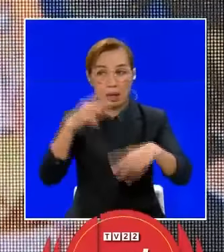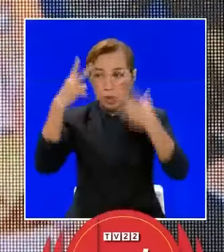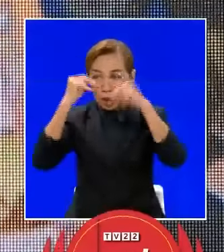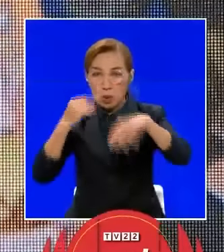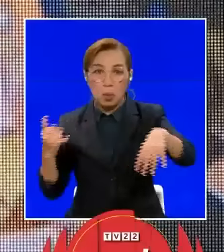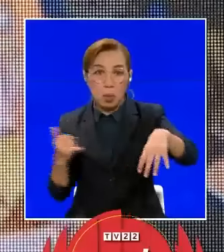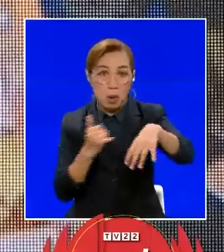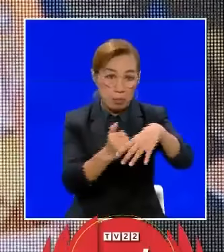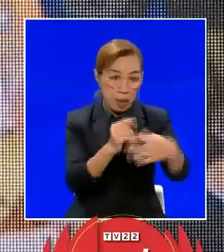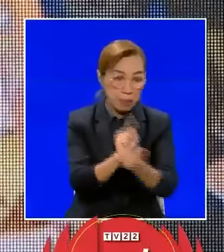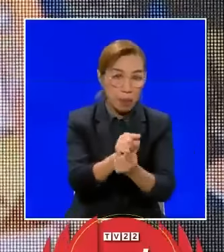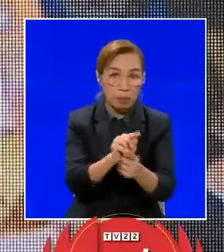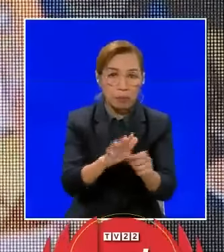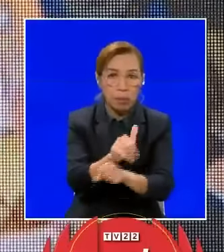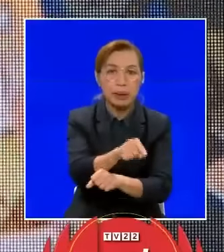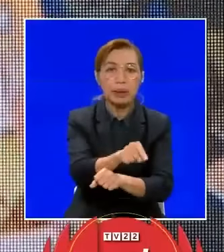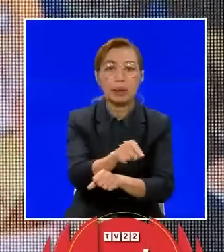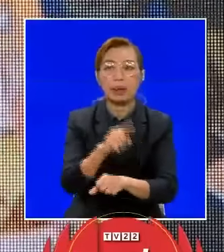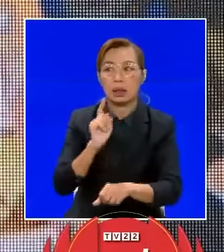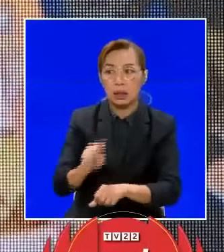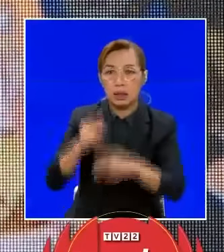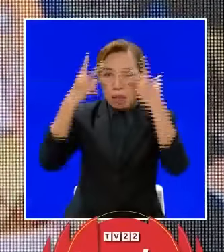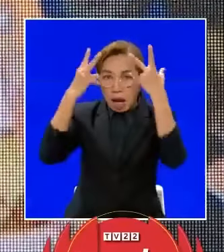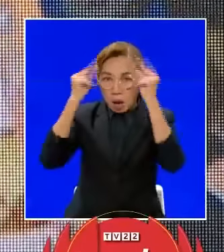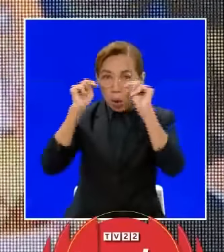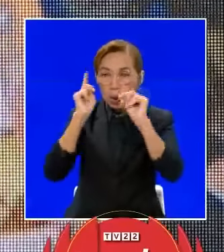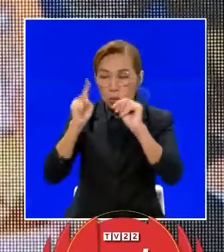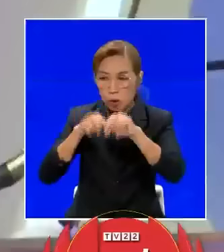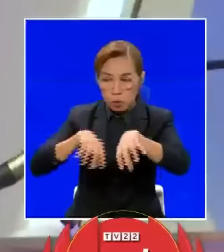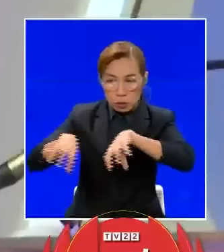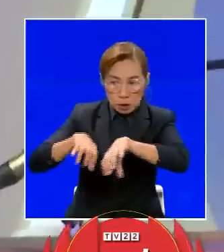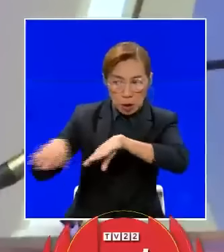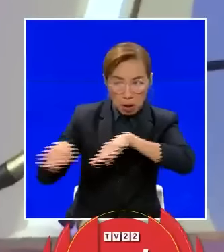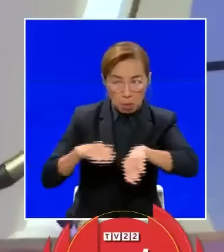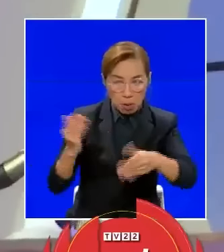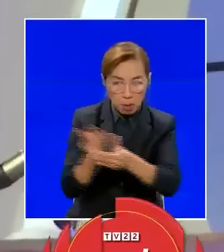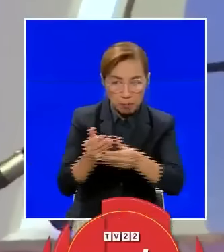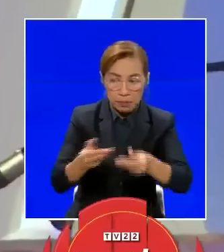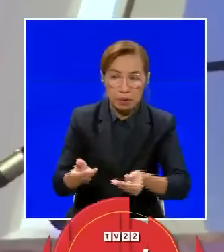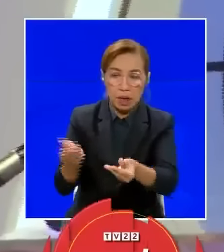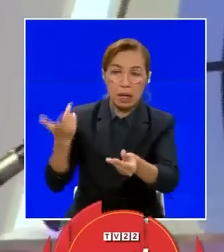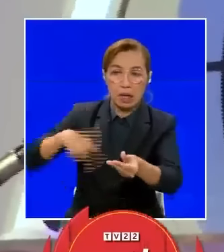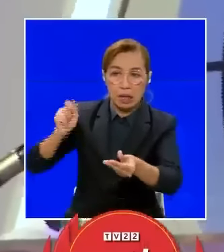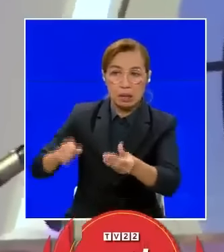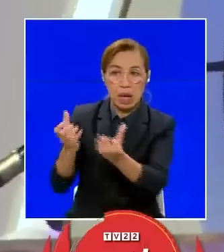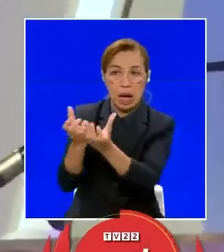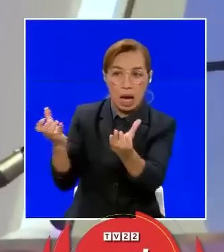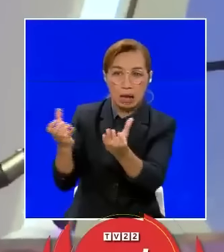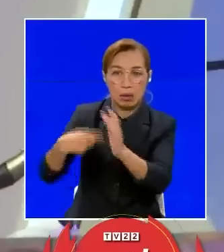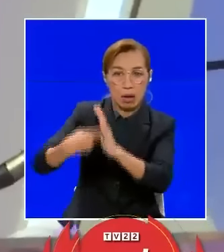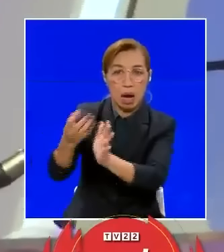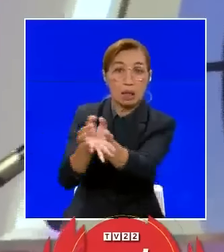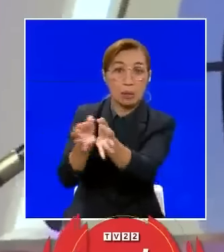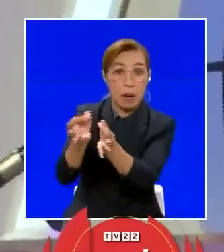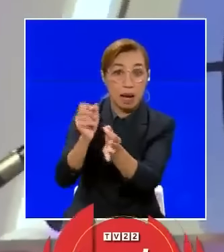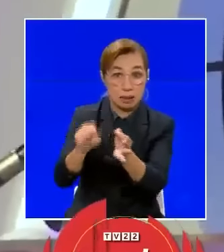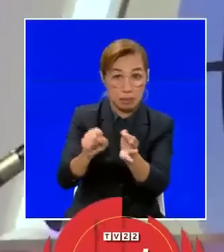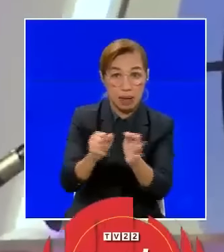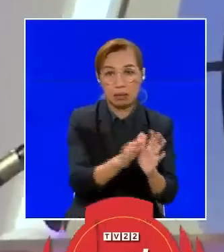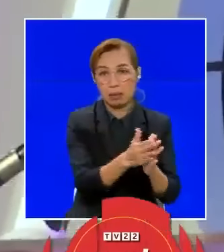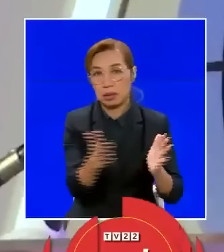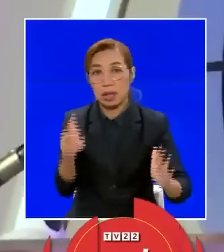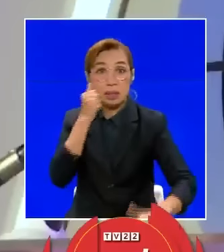มันจังหวะมันพอดีอ่ะที่ท่านต้องเตรียมเรื่องกฎหมายไปชี้แจงกับทางศาลรัฐธรรมนูญใน15วันหน้าข่าวก็เลี่ยงไม่